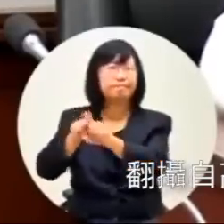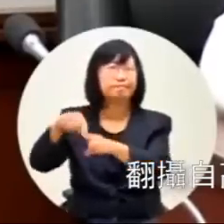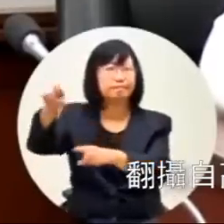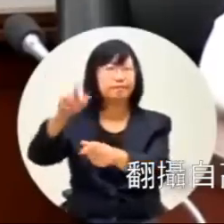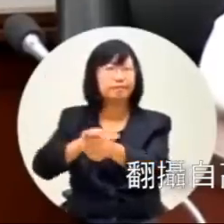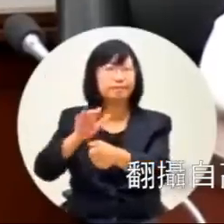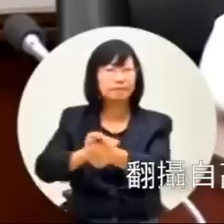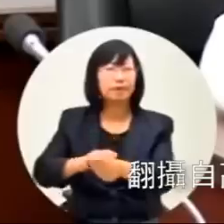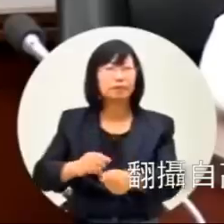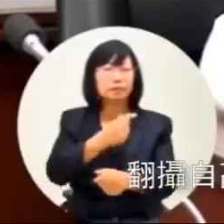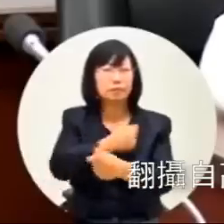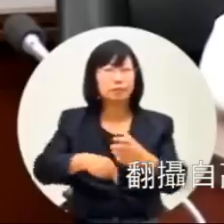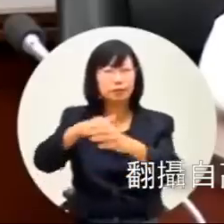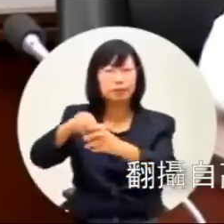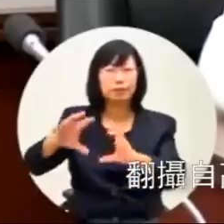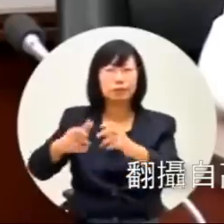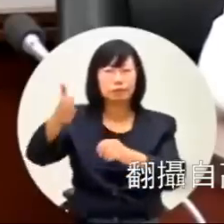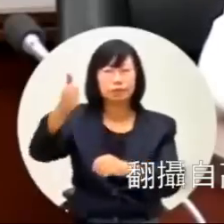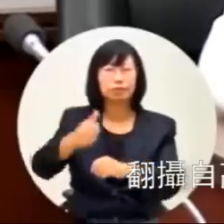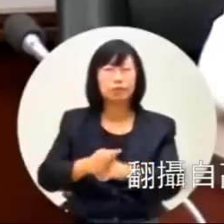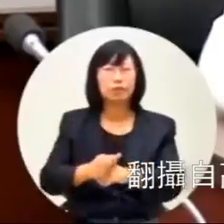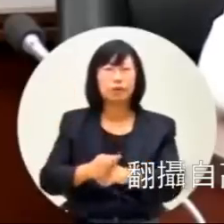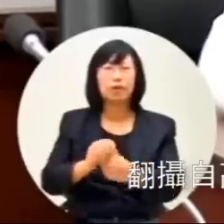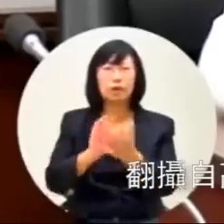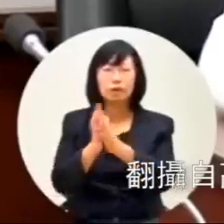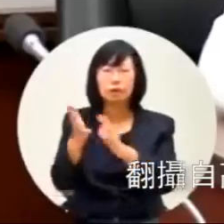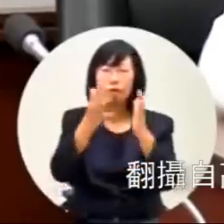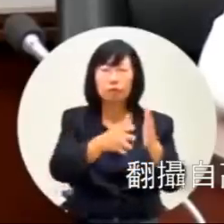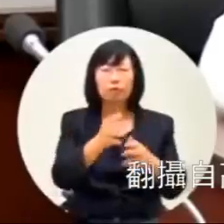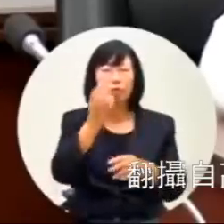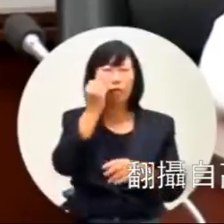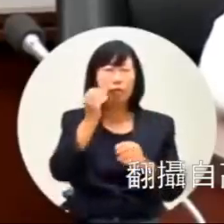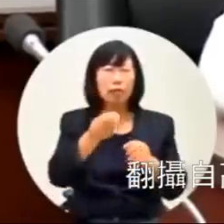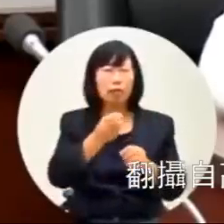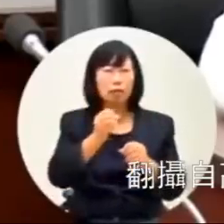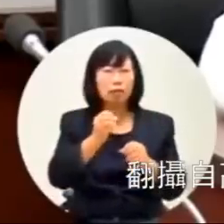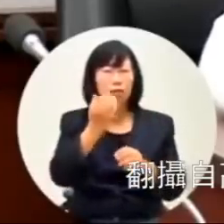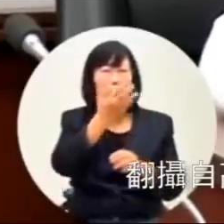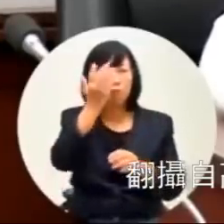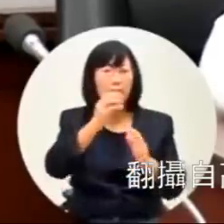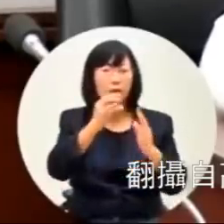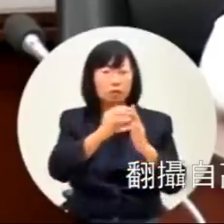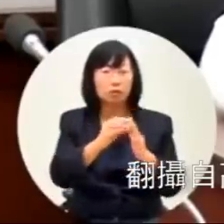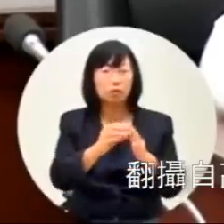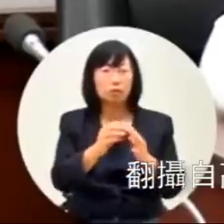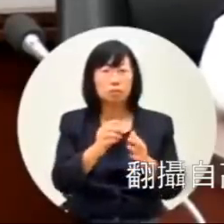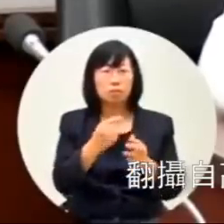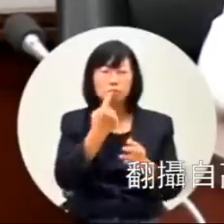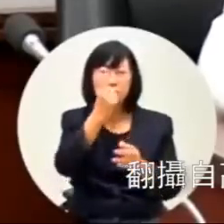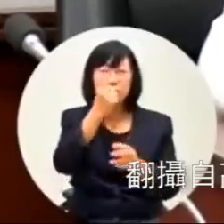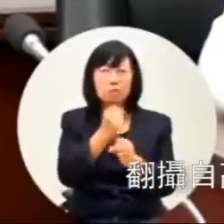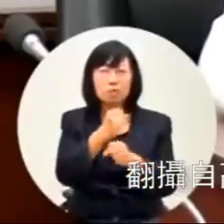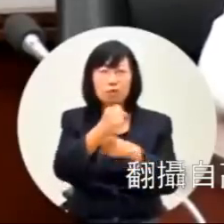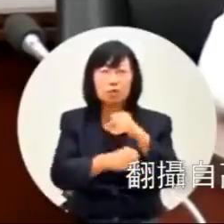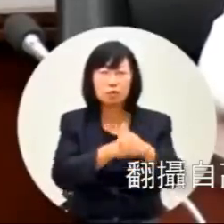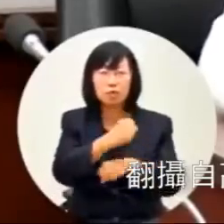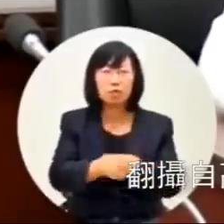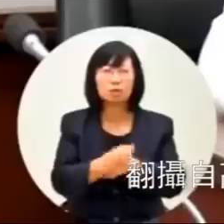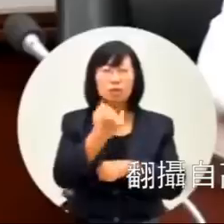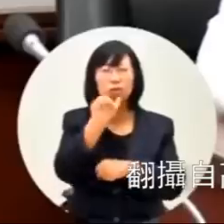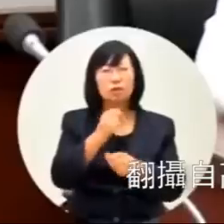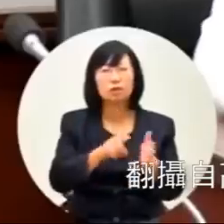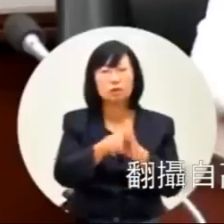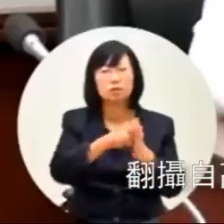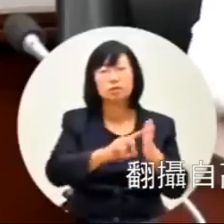闻局并，变成观光局好了。我们就直接把观光局为了办活动，那我们就直接把那个观